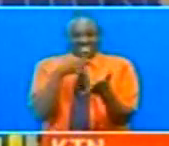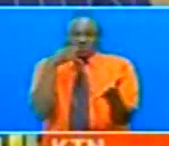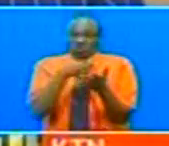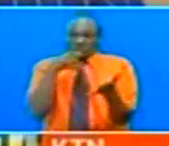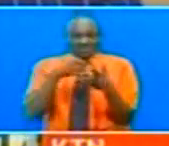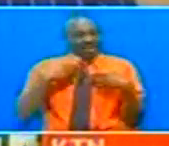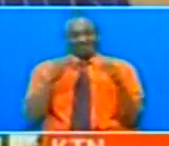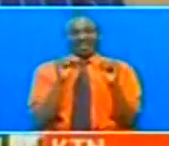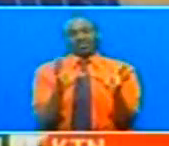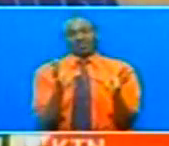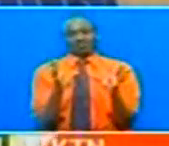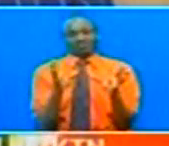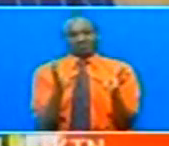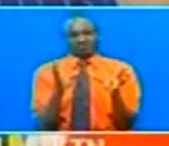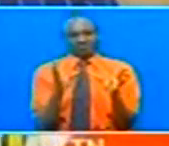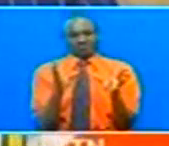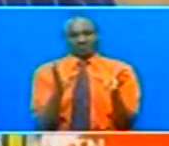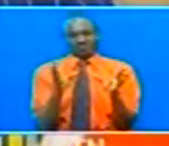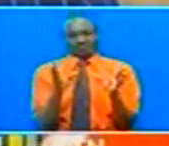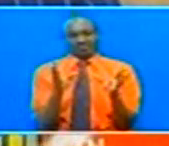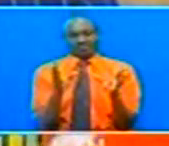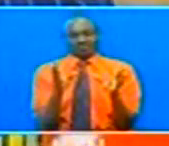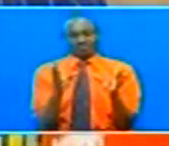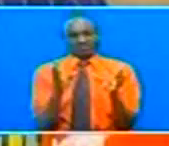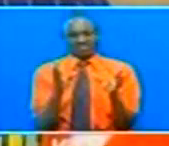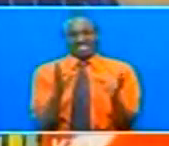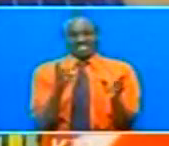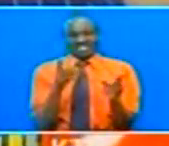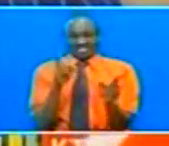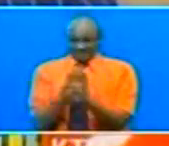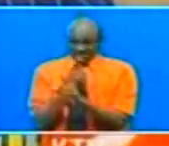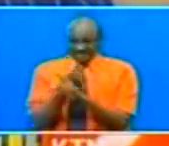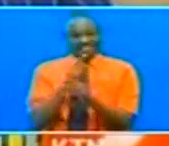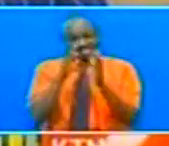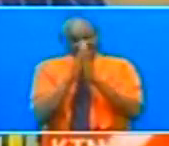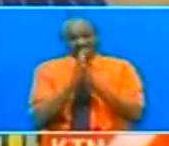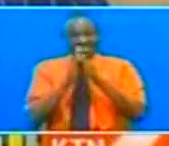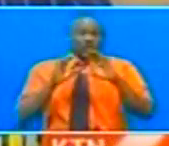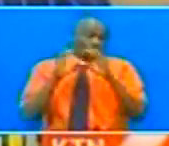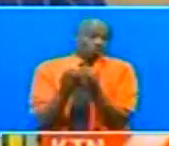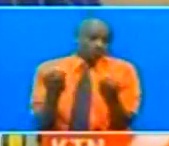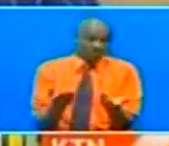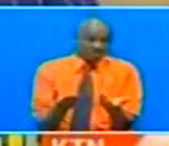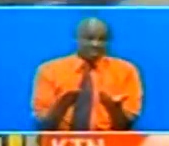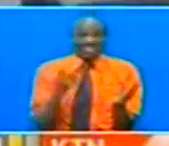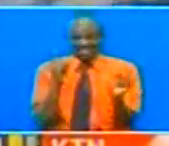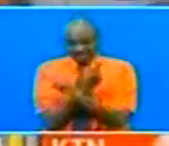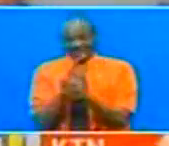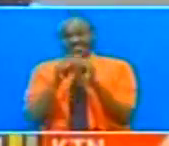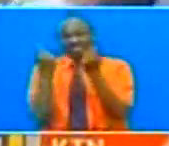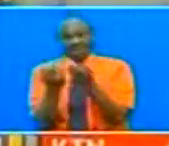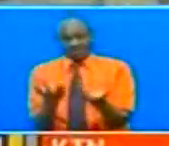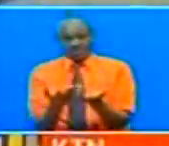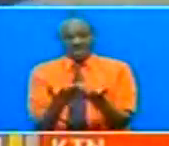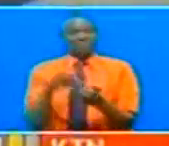inclusiveness, including different religious groups, different ethnic groups. Mapigano